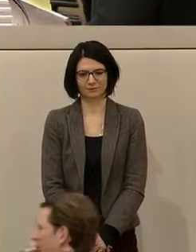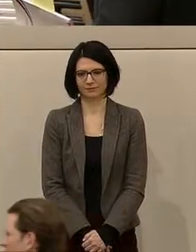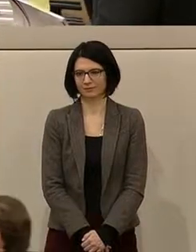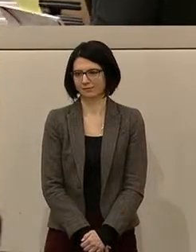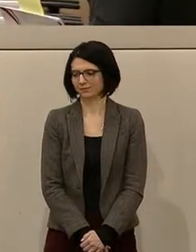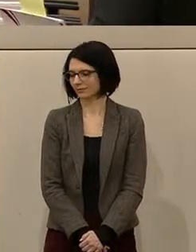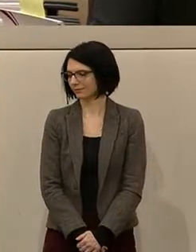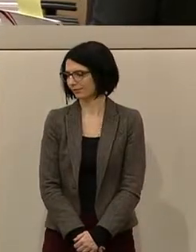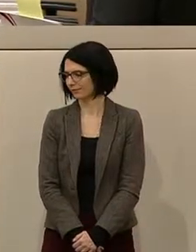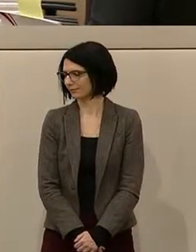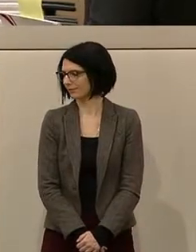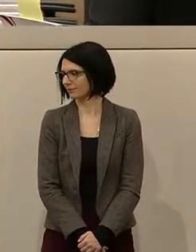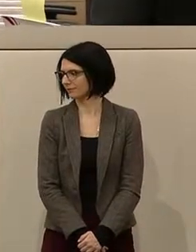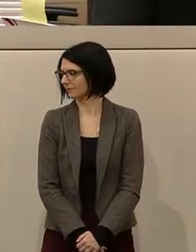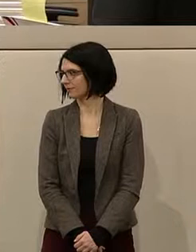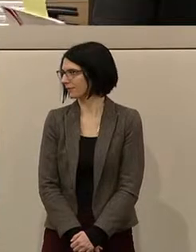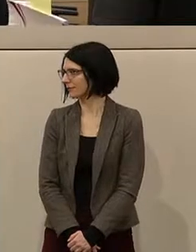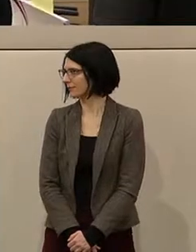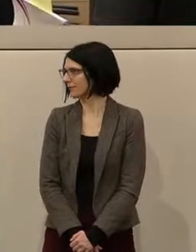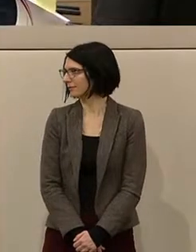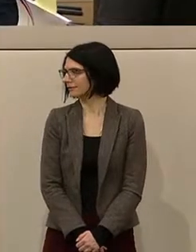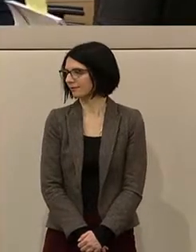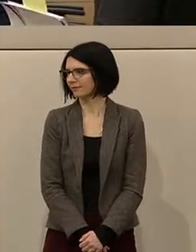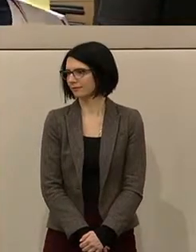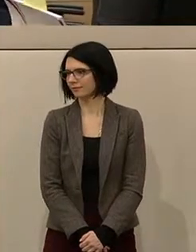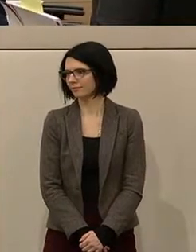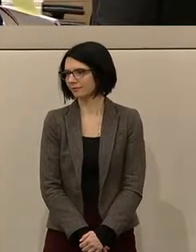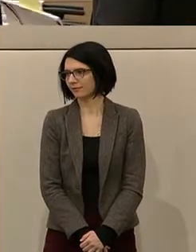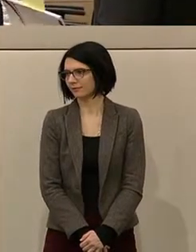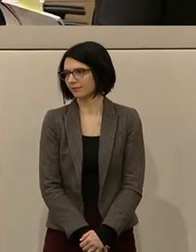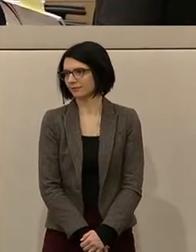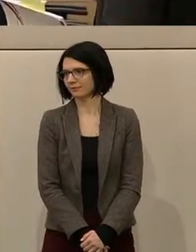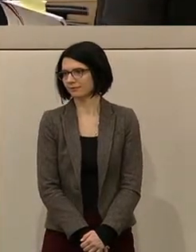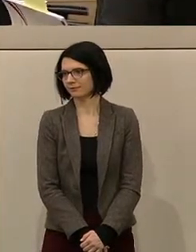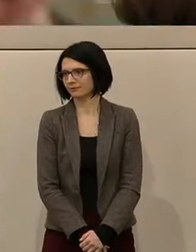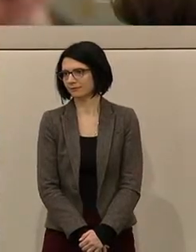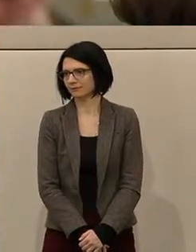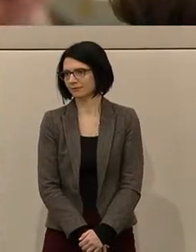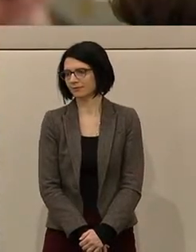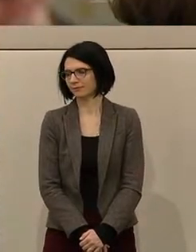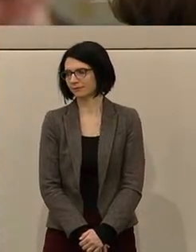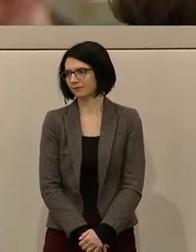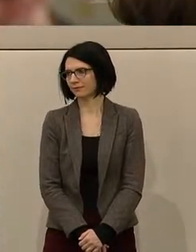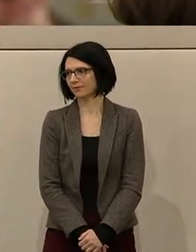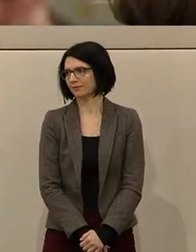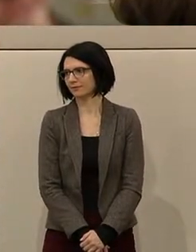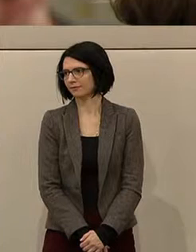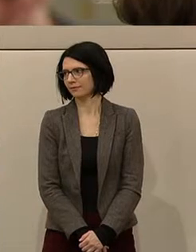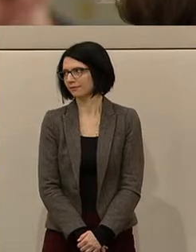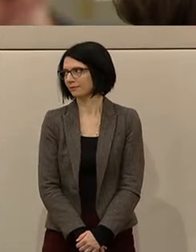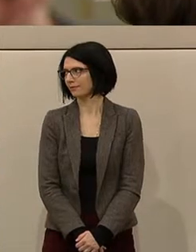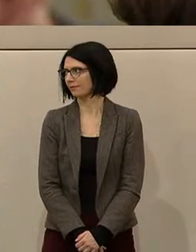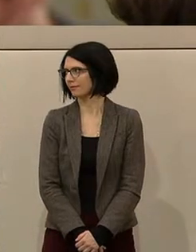die gestrige Sitzungsunterbrechung und Kurzstehung der Präsidiale, also der Klubobleute der Parteien, blieb